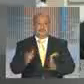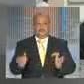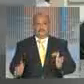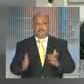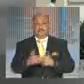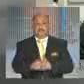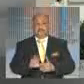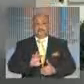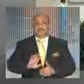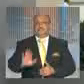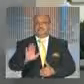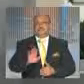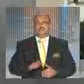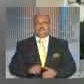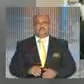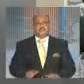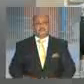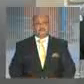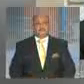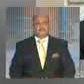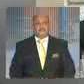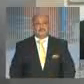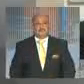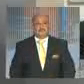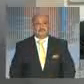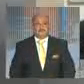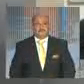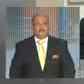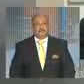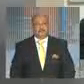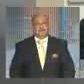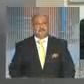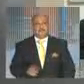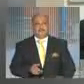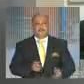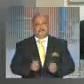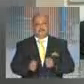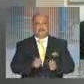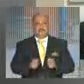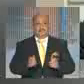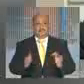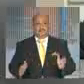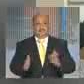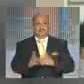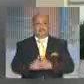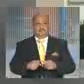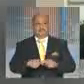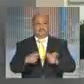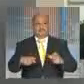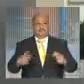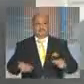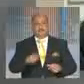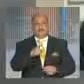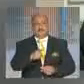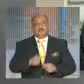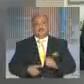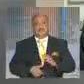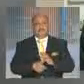بينت كون 52% في حدود 52% من المترشحين اللي قاعدين نعدونهم في مدينة جابس وصلين مدينة الحام.